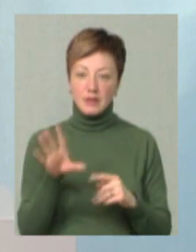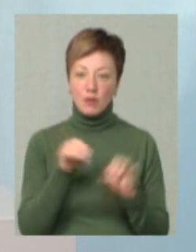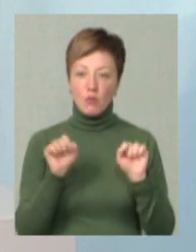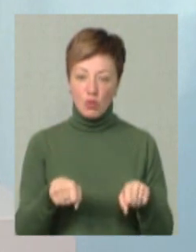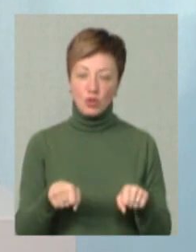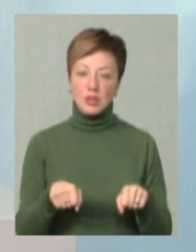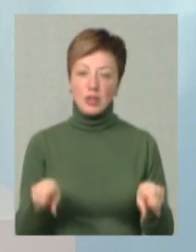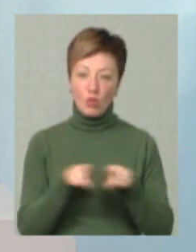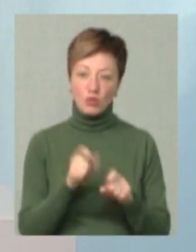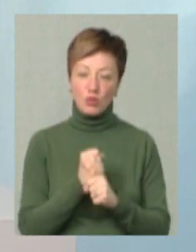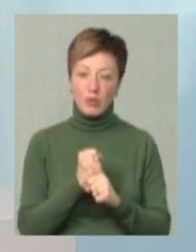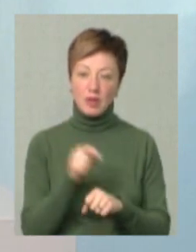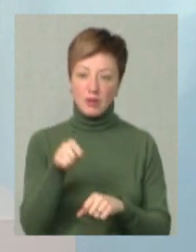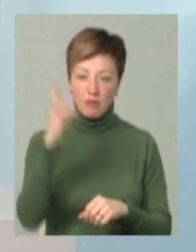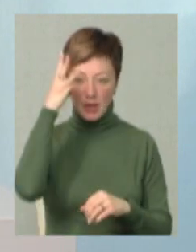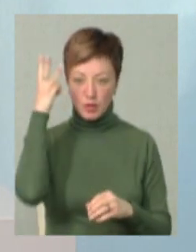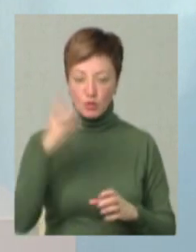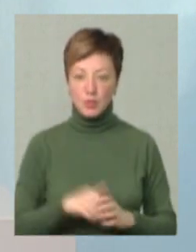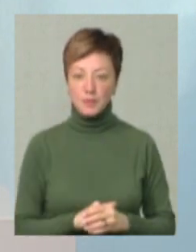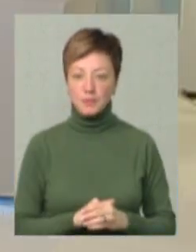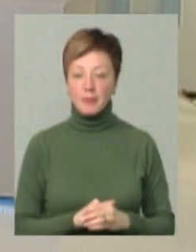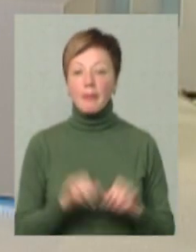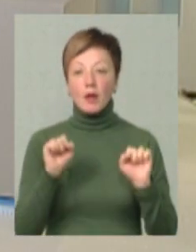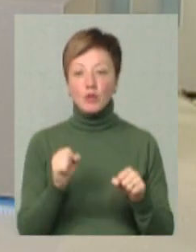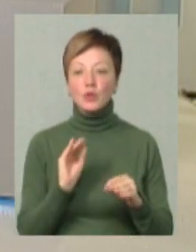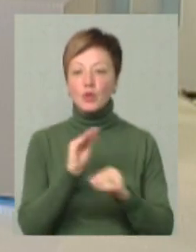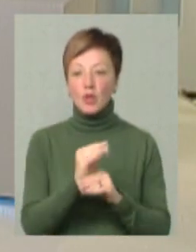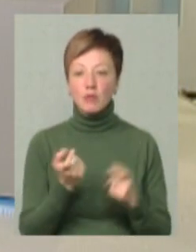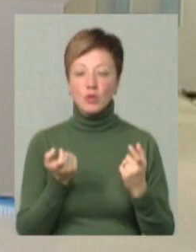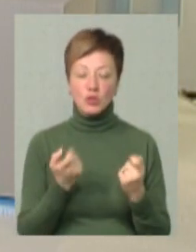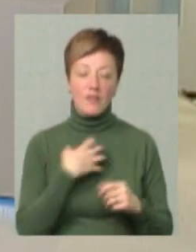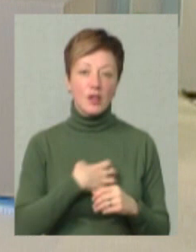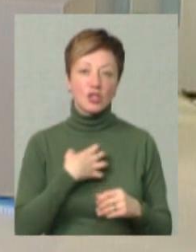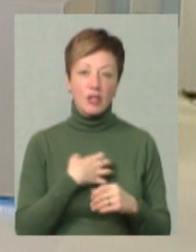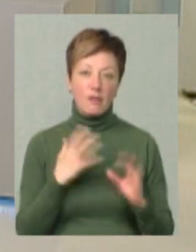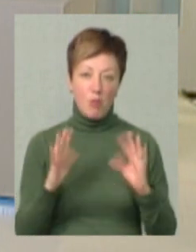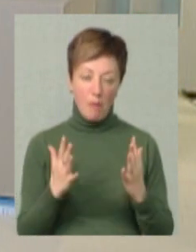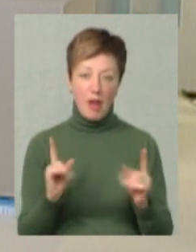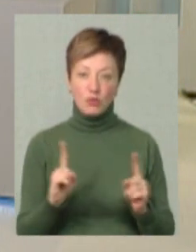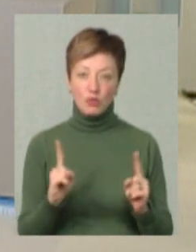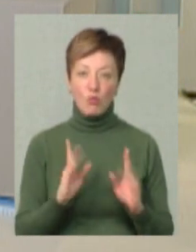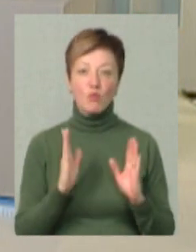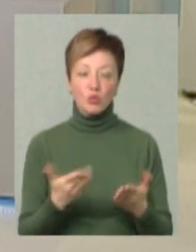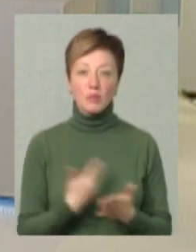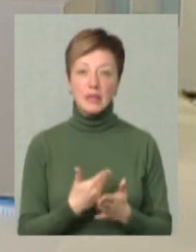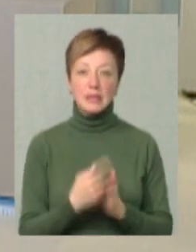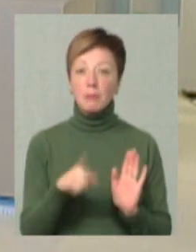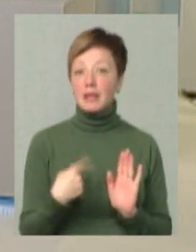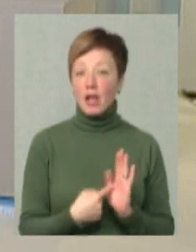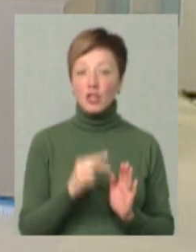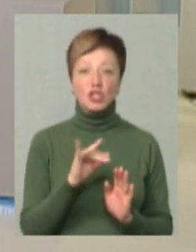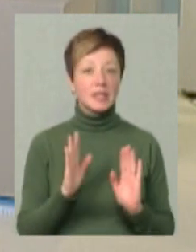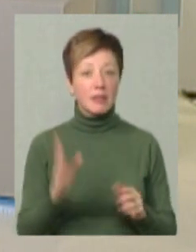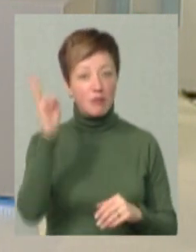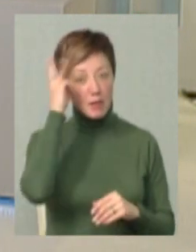можна також зробити у Хмельницькому. Можна ще трошечки додам дуже важливий момент, що будуть, мабуть, запитання, чи тільки